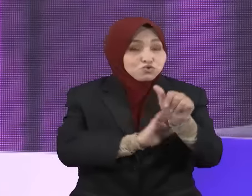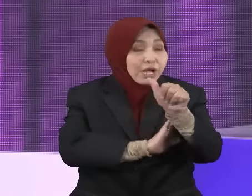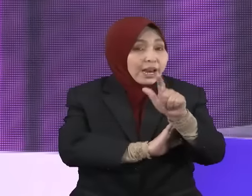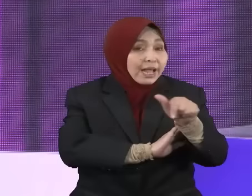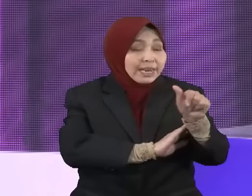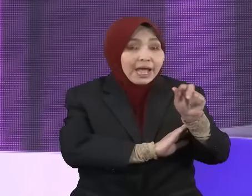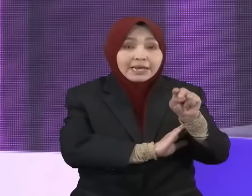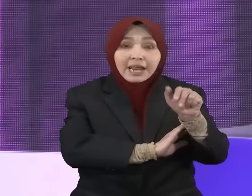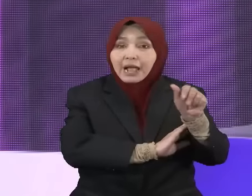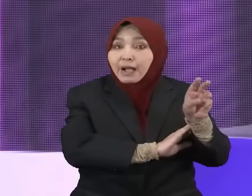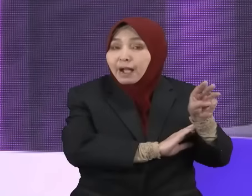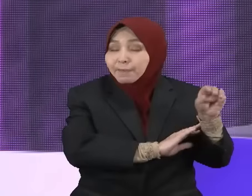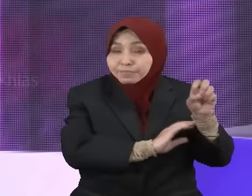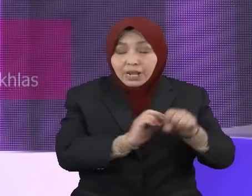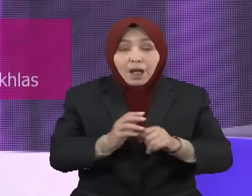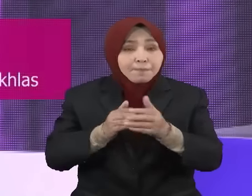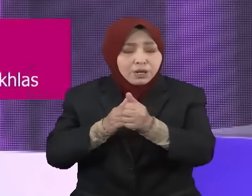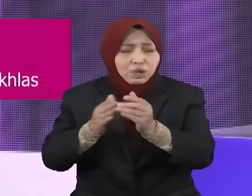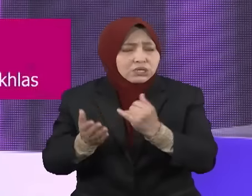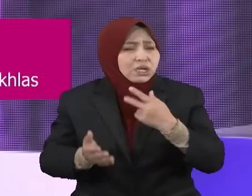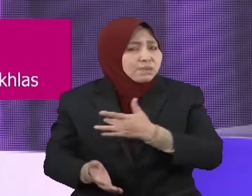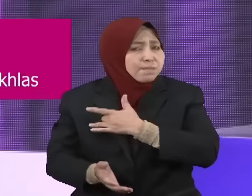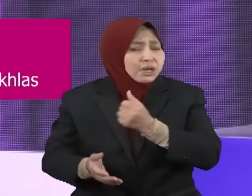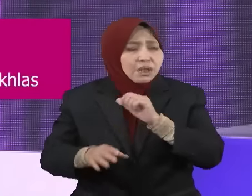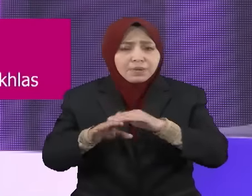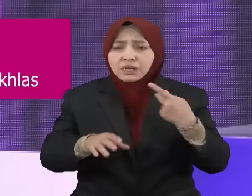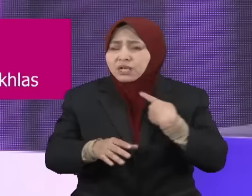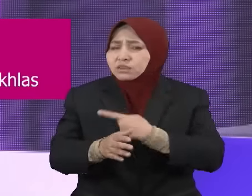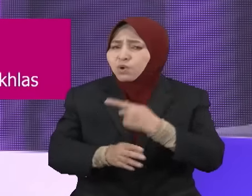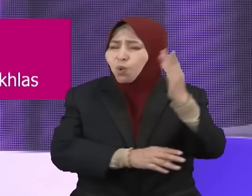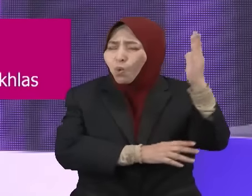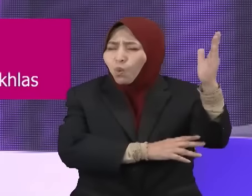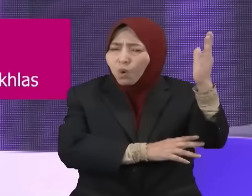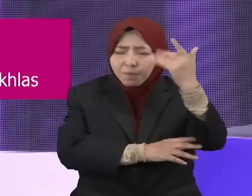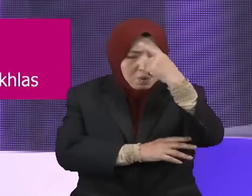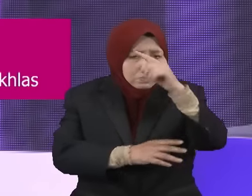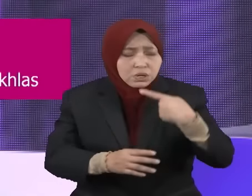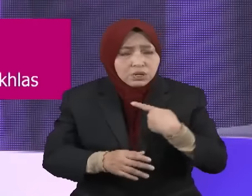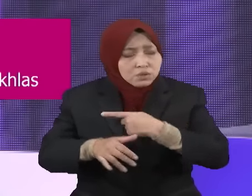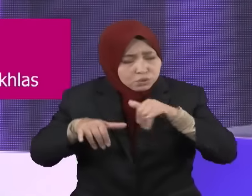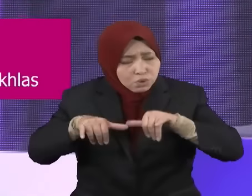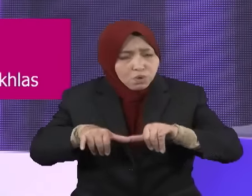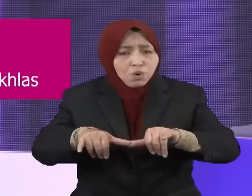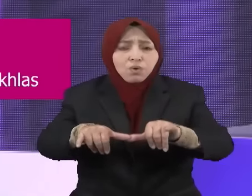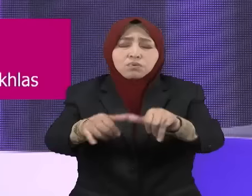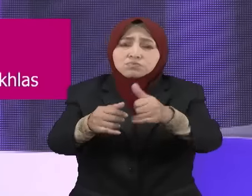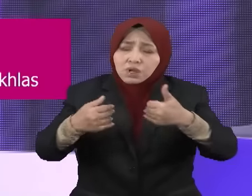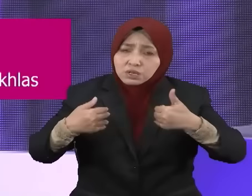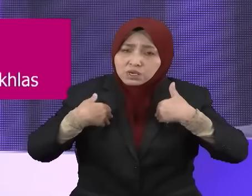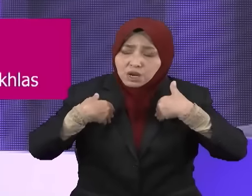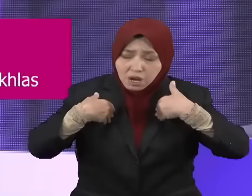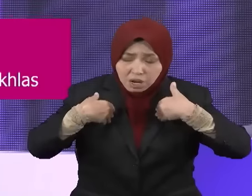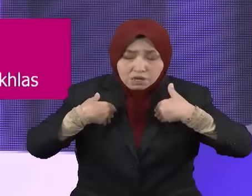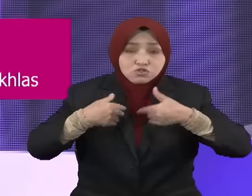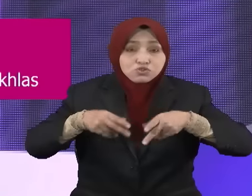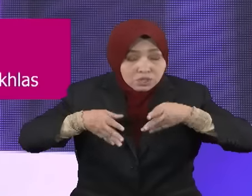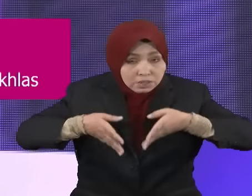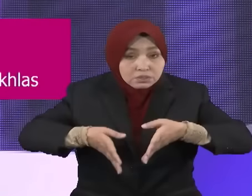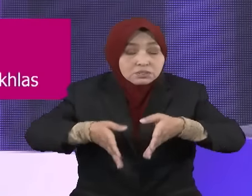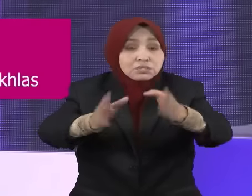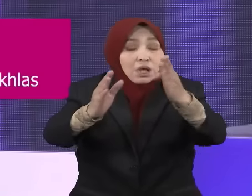surah yang membekalkan panduan keimanan kepada kita, hujah untuk terus kita berada di atas jalan akidah yang lurus kepada Allah